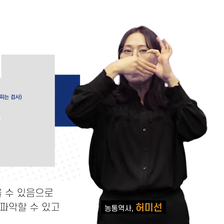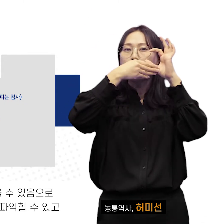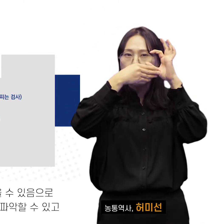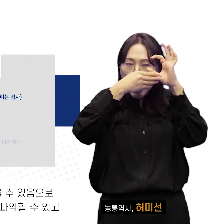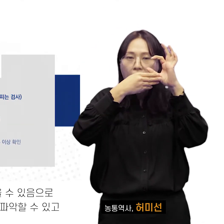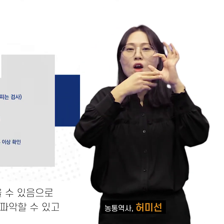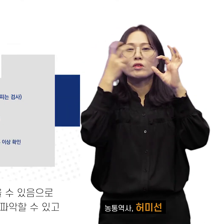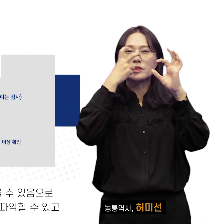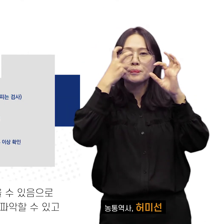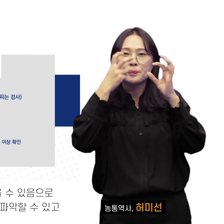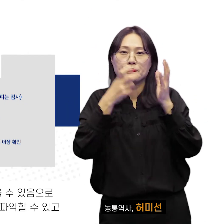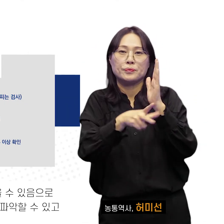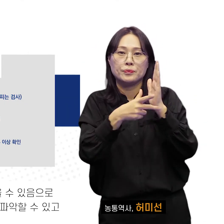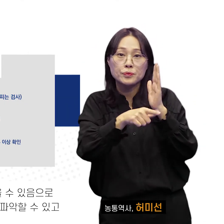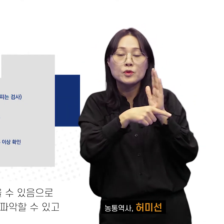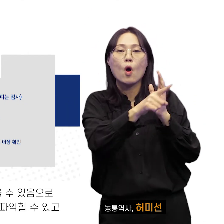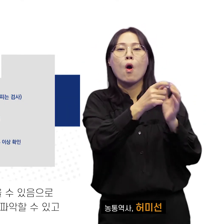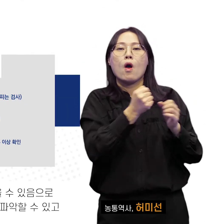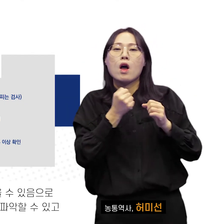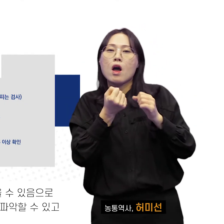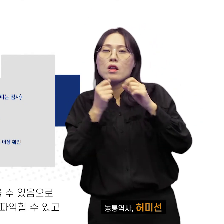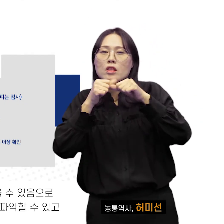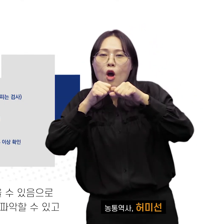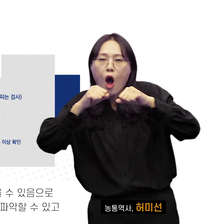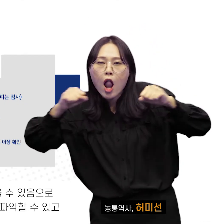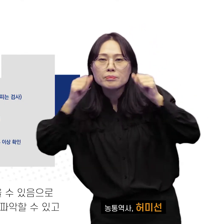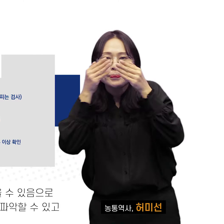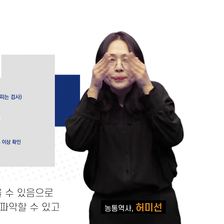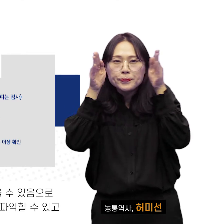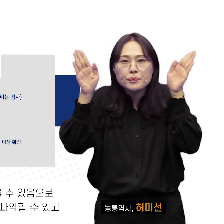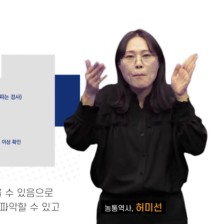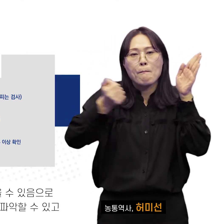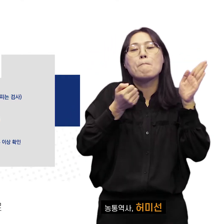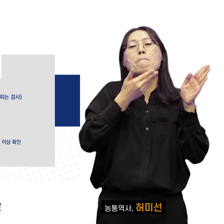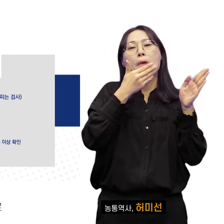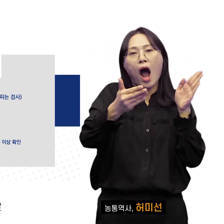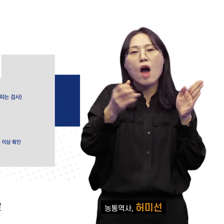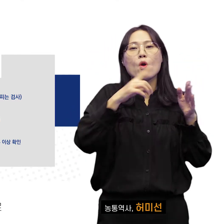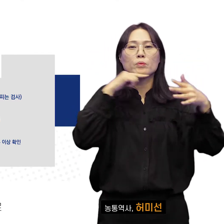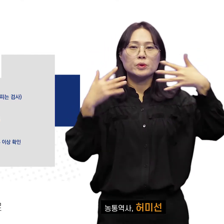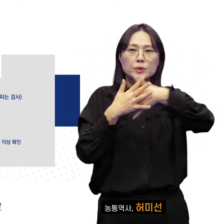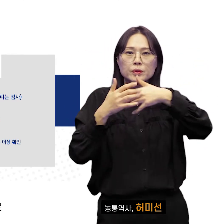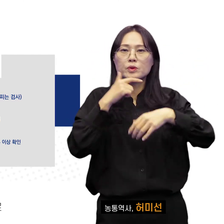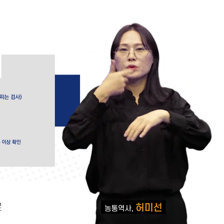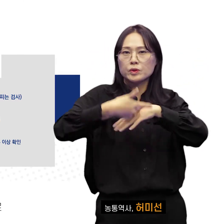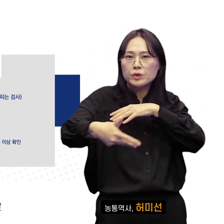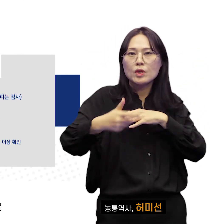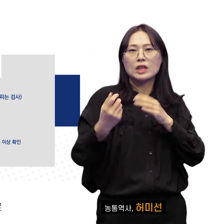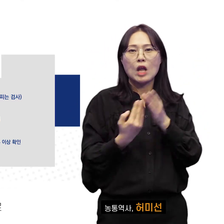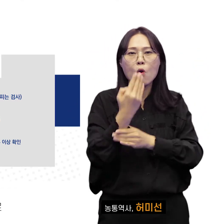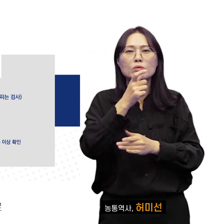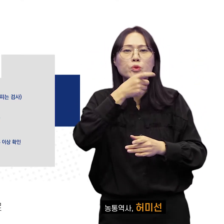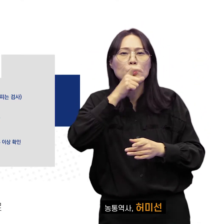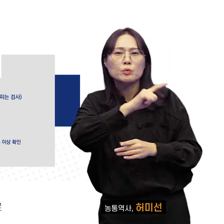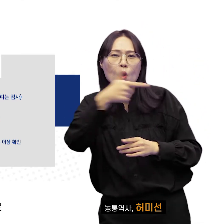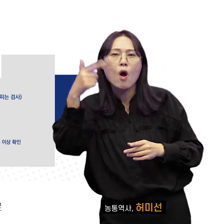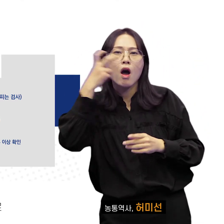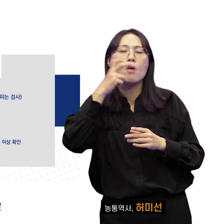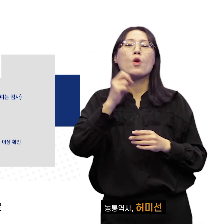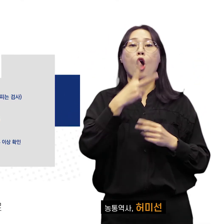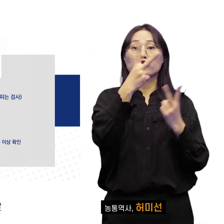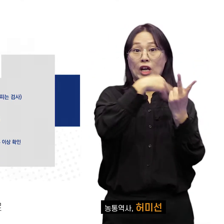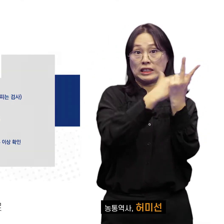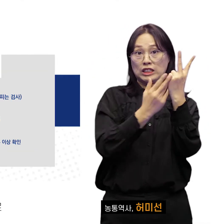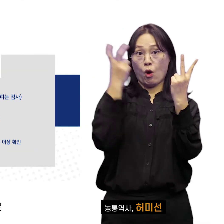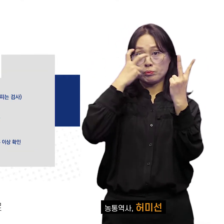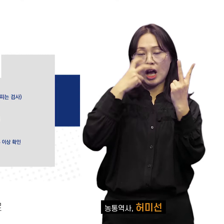있으므로 전반적인 출혈이나 삼출물의 정도를 파악할 수 있고 주변부 이상 검사가 용이한데요.